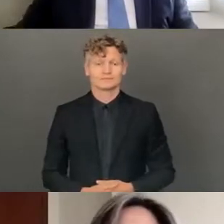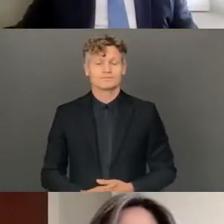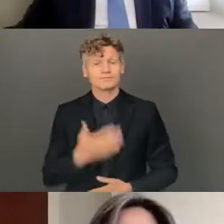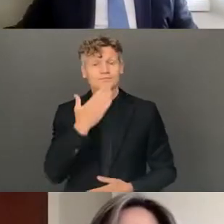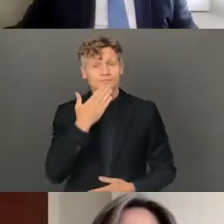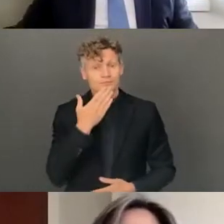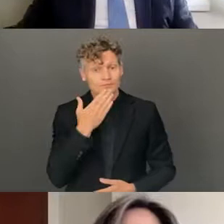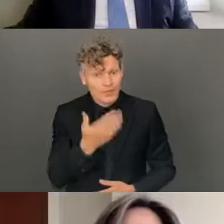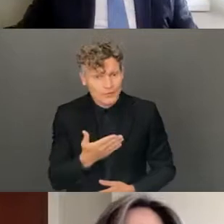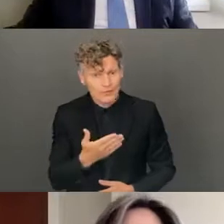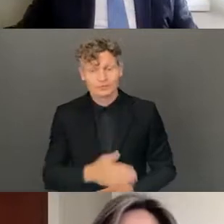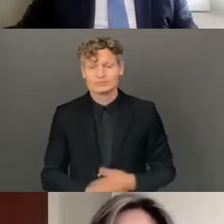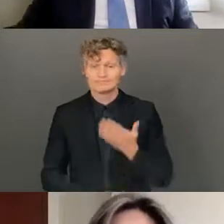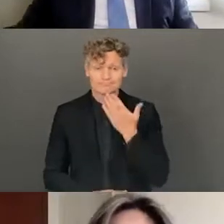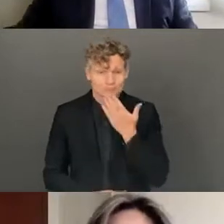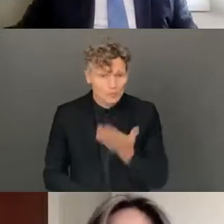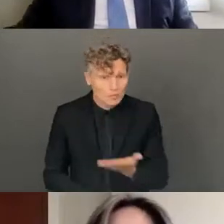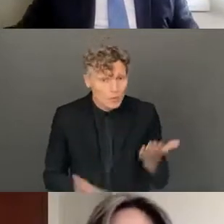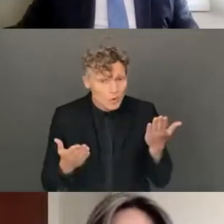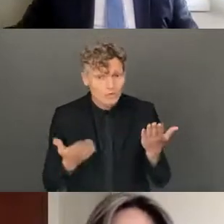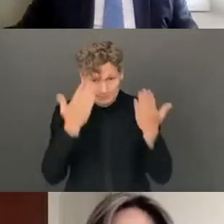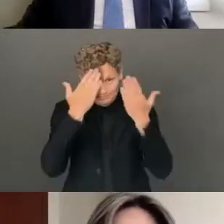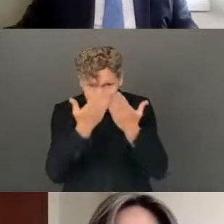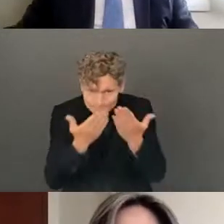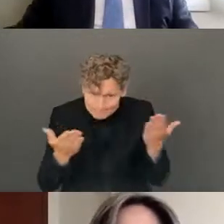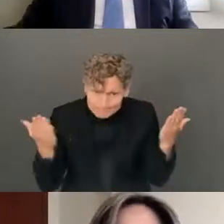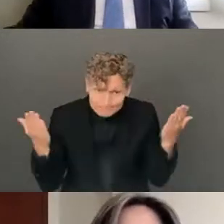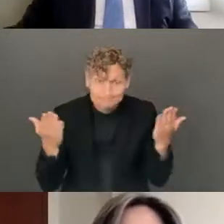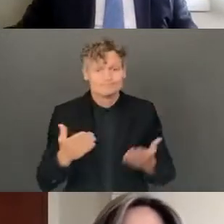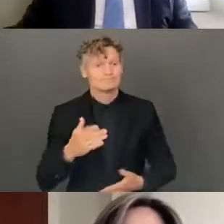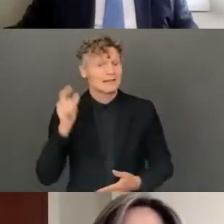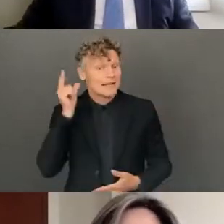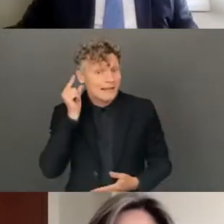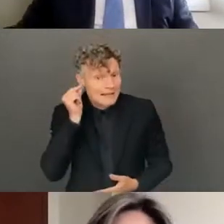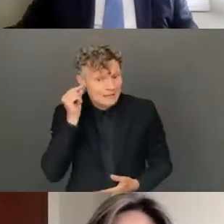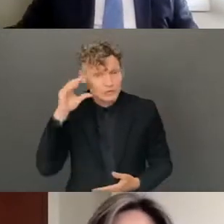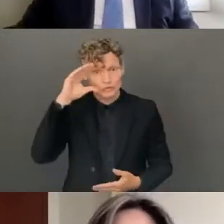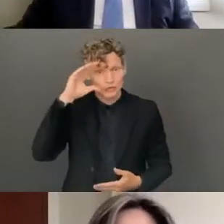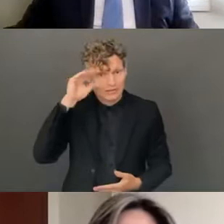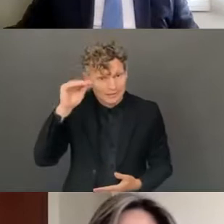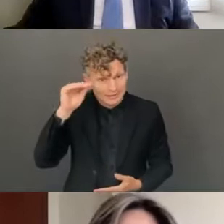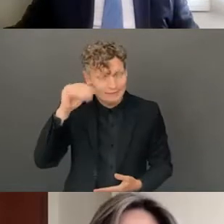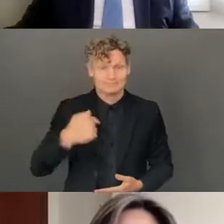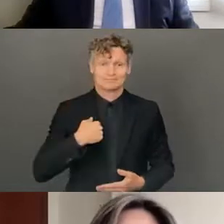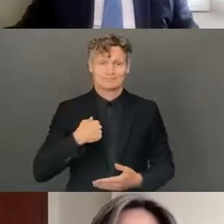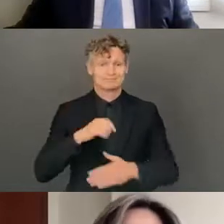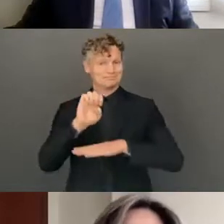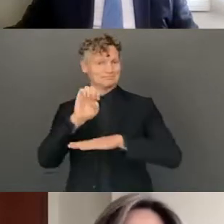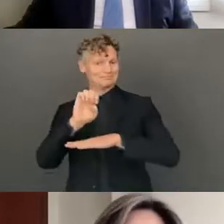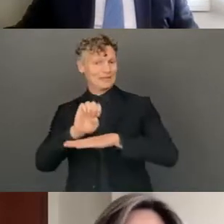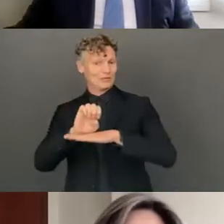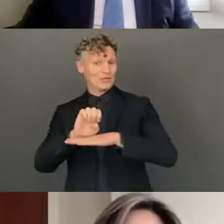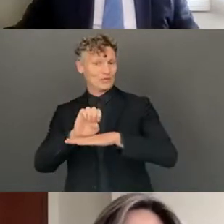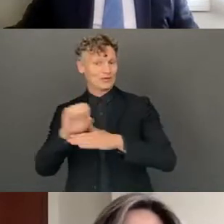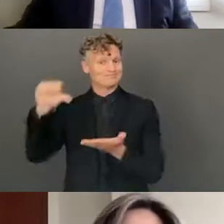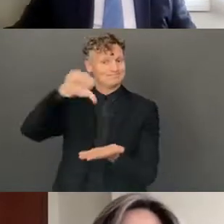Bonjour. Vos Excellences, Mesdames, Messieurs, mes chers collègues et amis, bonjour de Quito, Ecuador, en Amérique